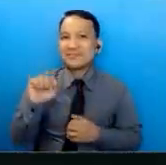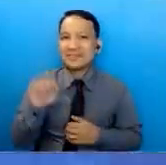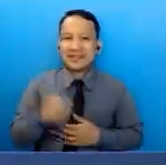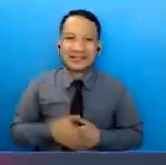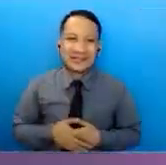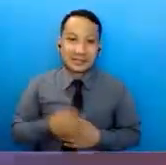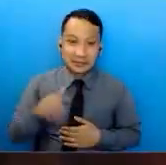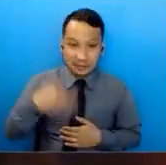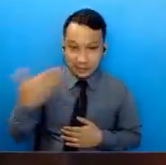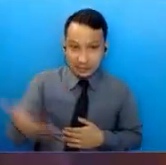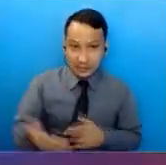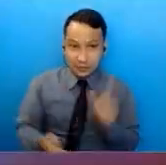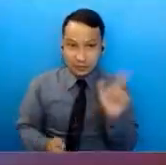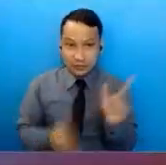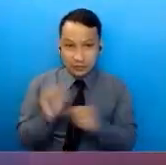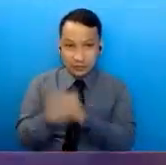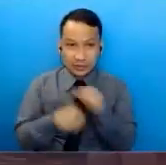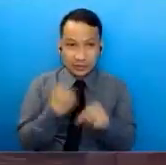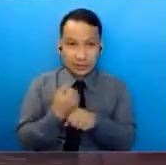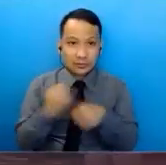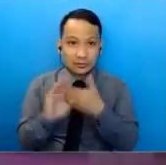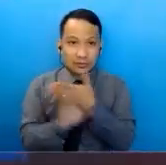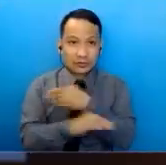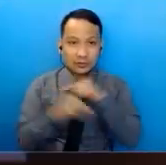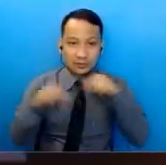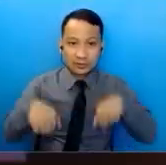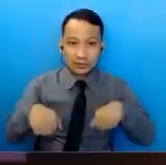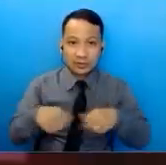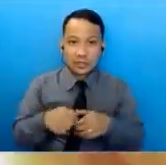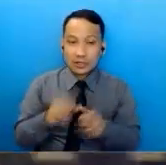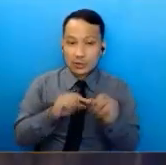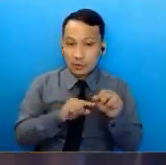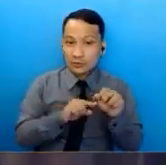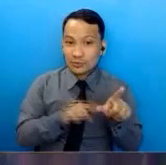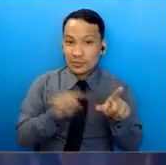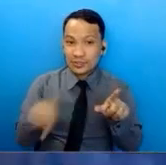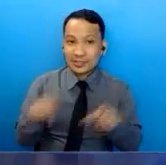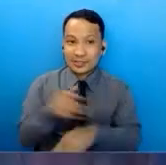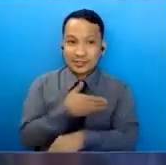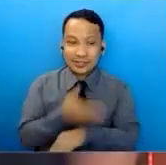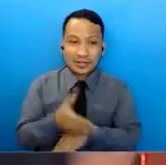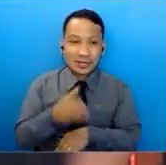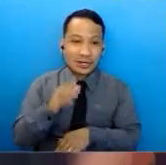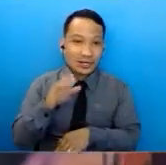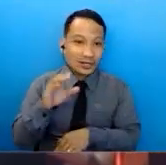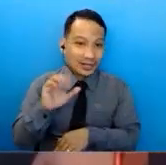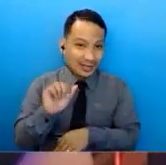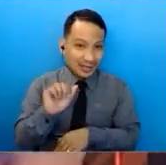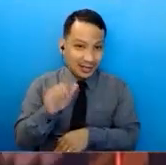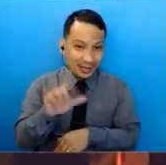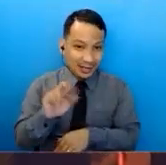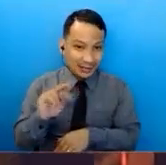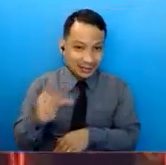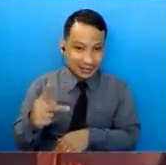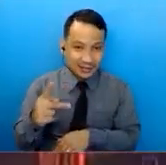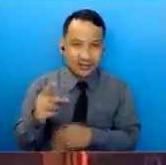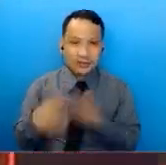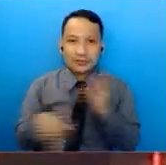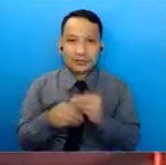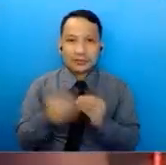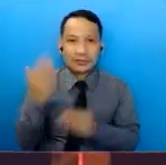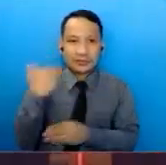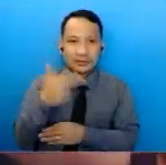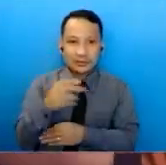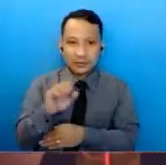After 20 years, nagbabalik sa singaling stage ang original Singmaster na si Allan K. Isa si Allan K sa mga host ng